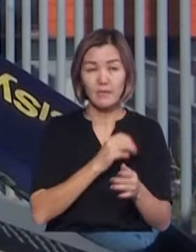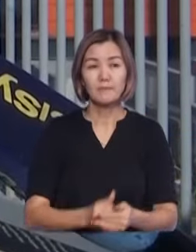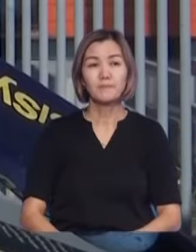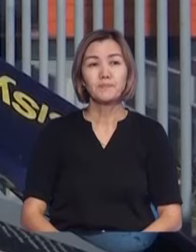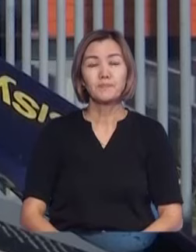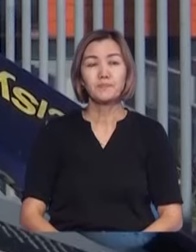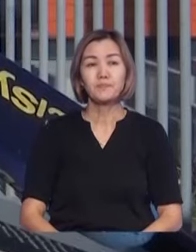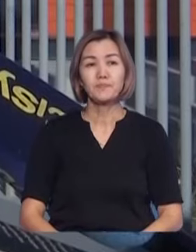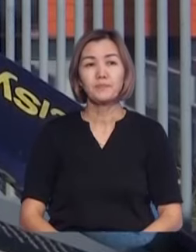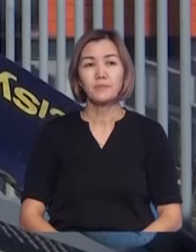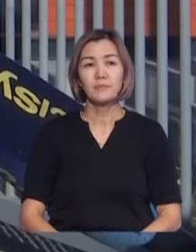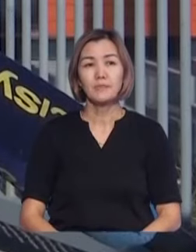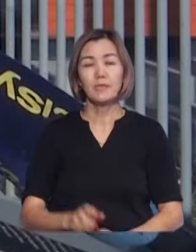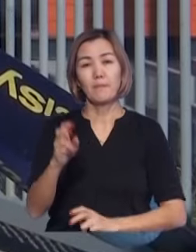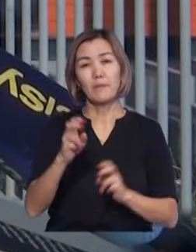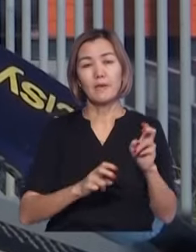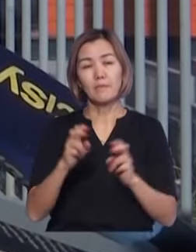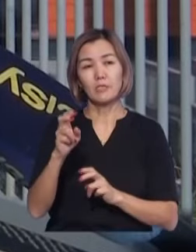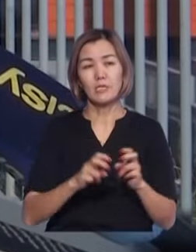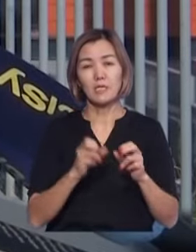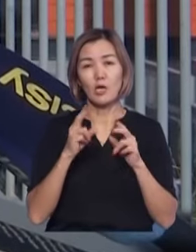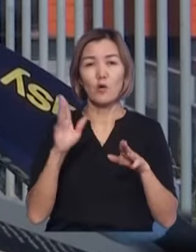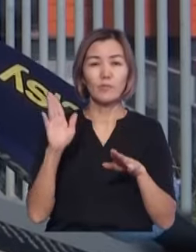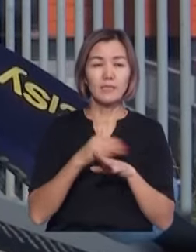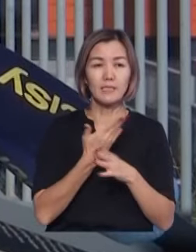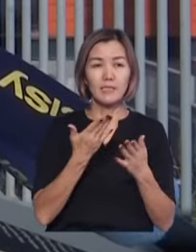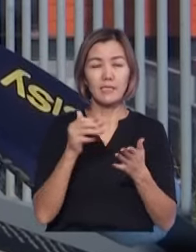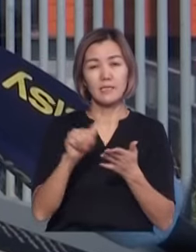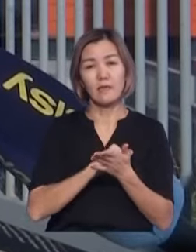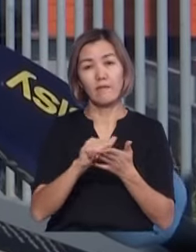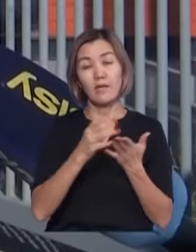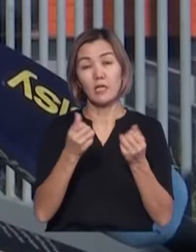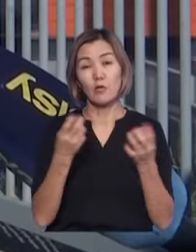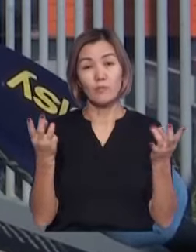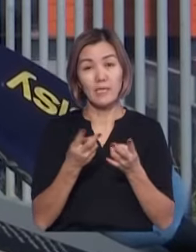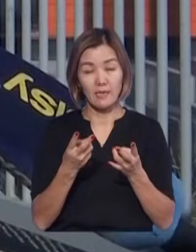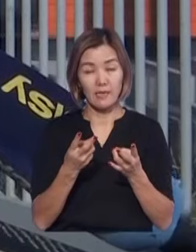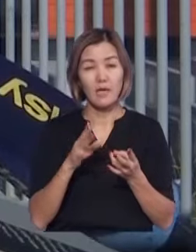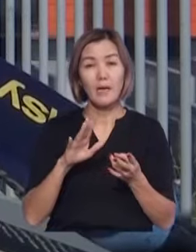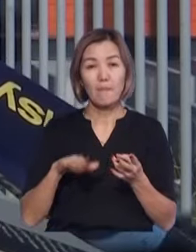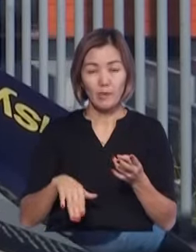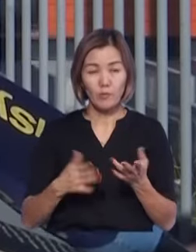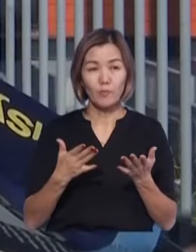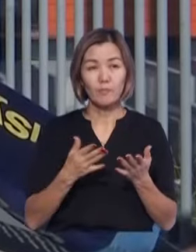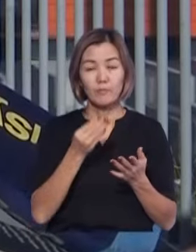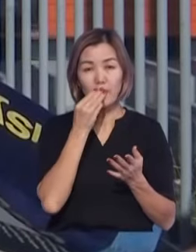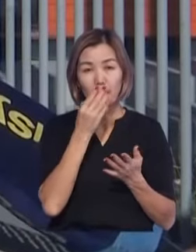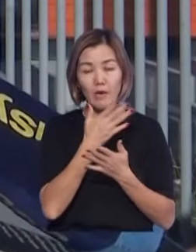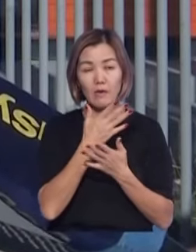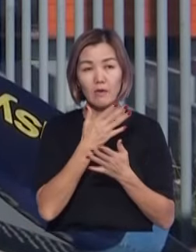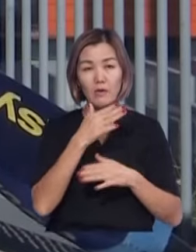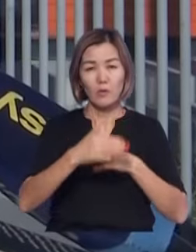сонан кейін промышленный өндірістік қауіпсіздік сертификатын алу, сонан кейін тамақ